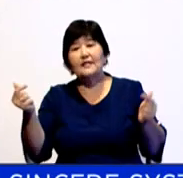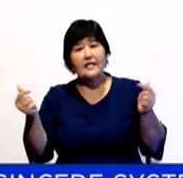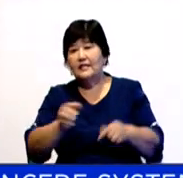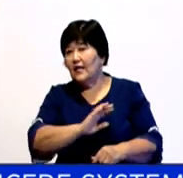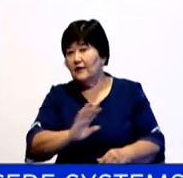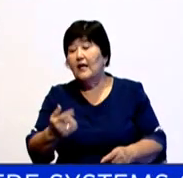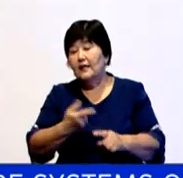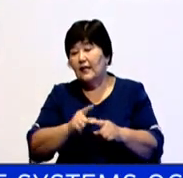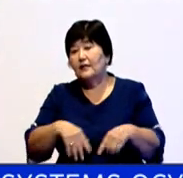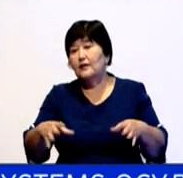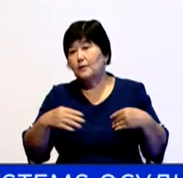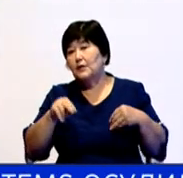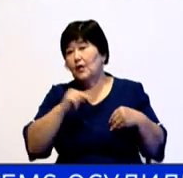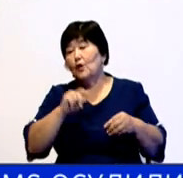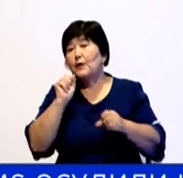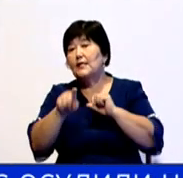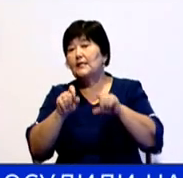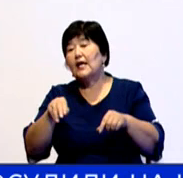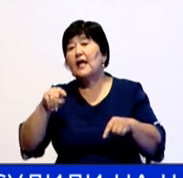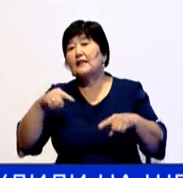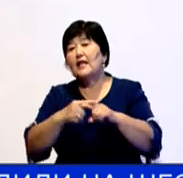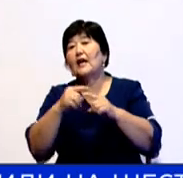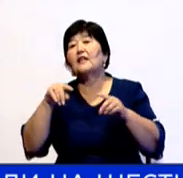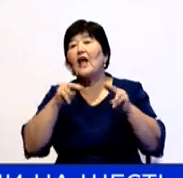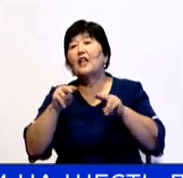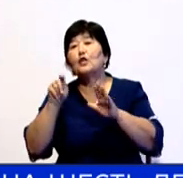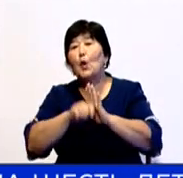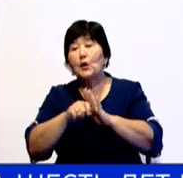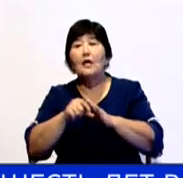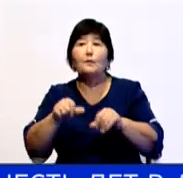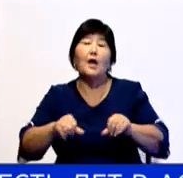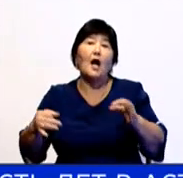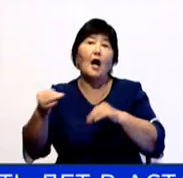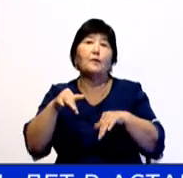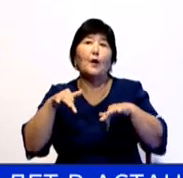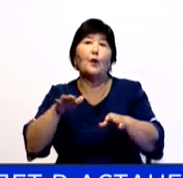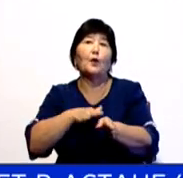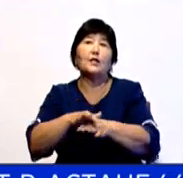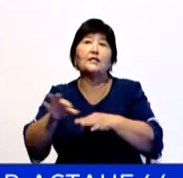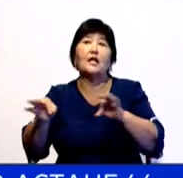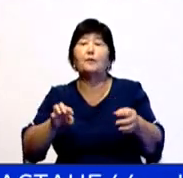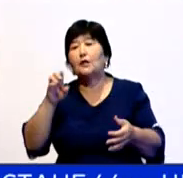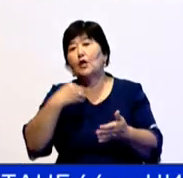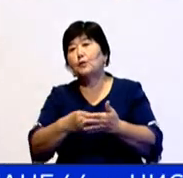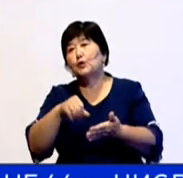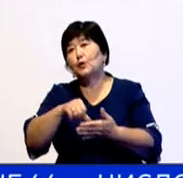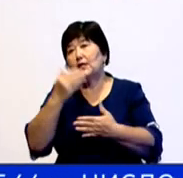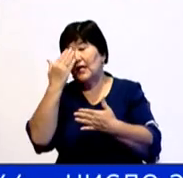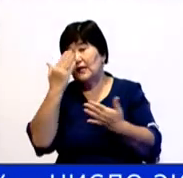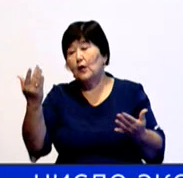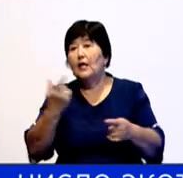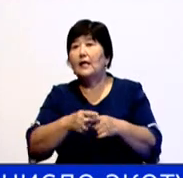соответствует над этим совместно работают заказчики и технадзор На заседании комиссии обсудили ход реализации проекта бюджет с участием народа